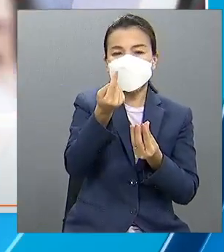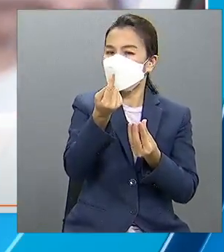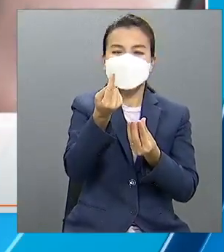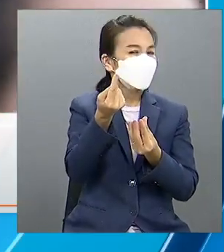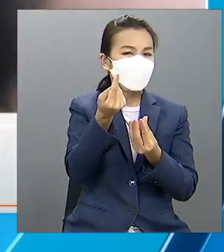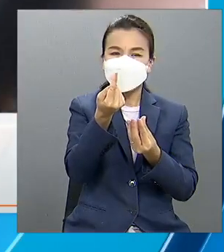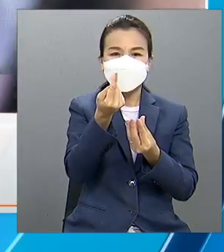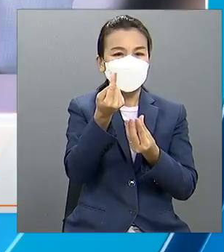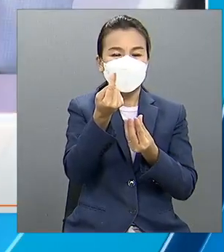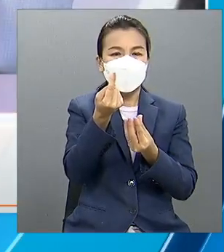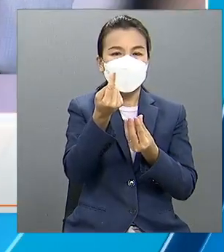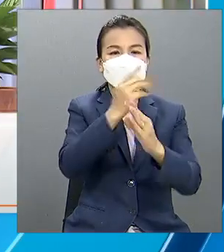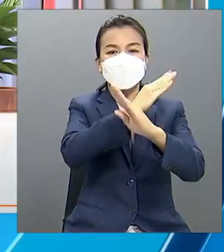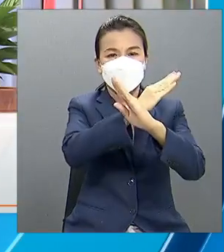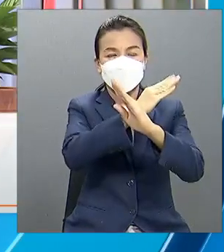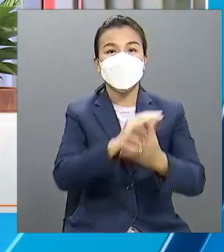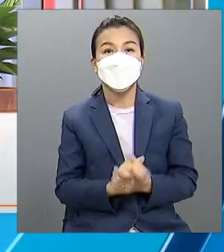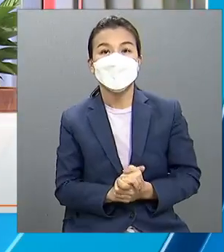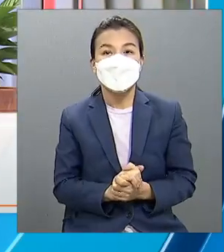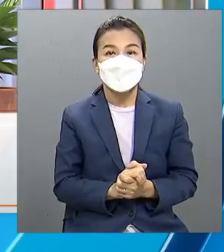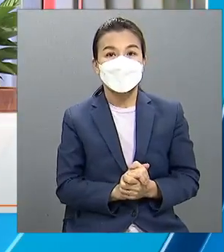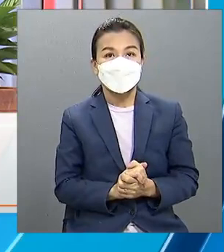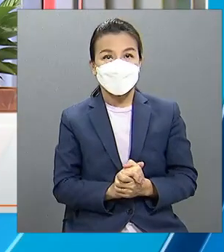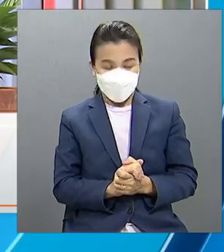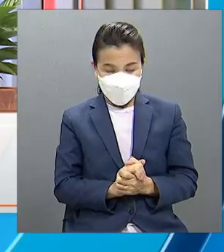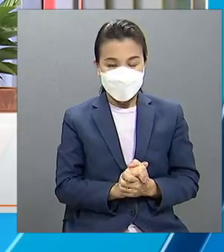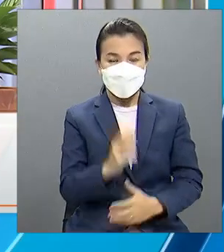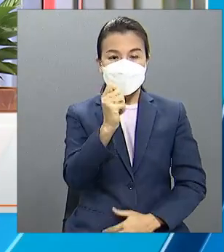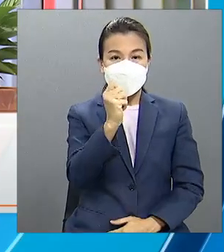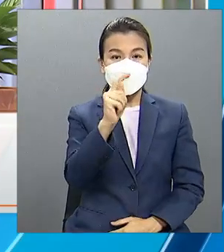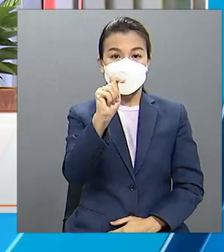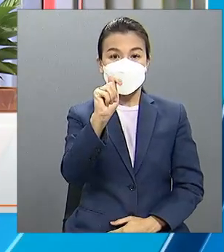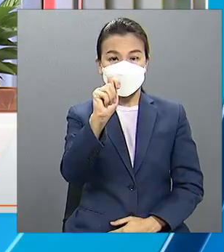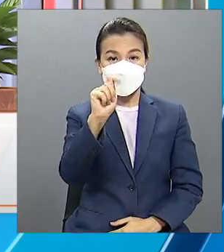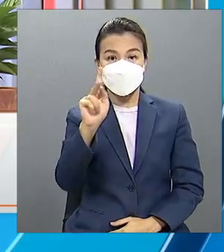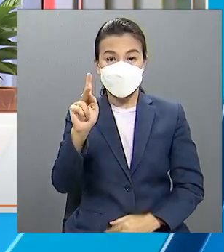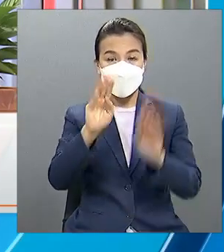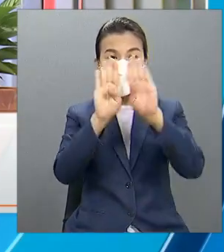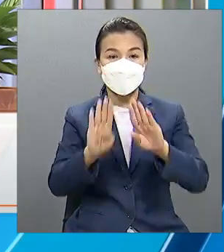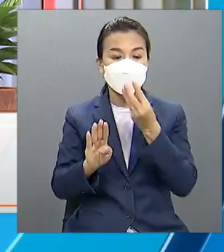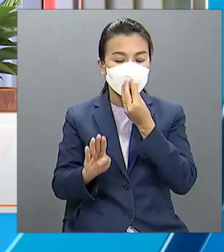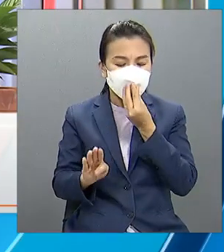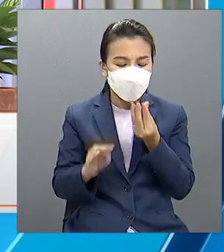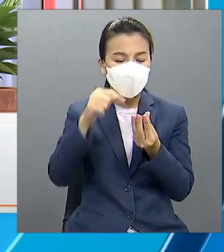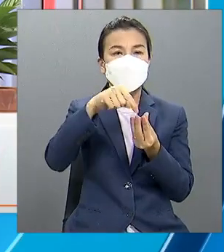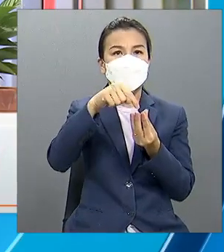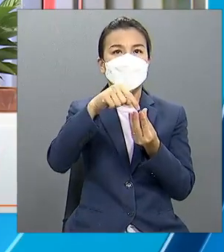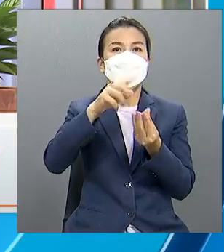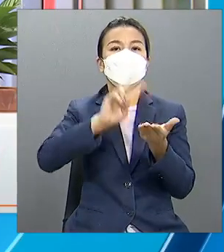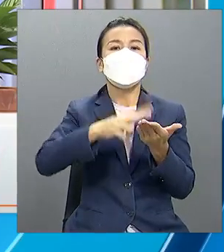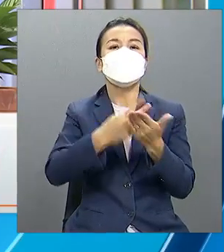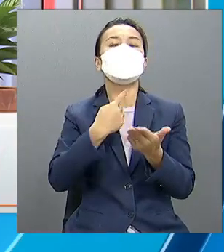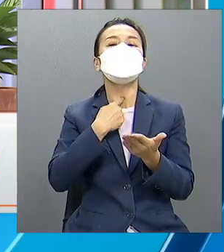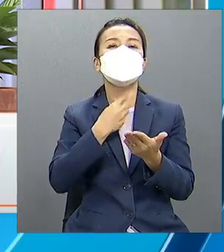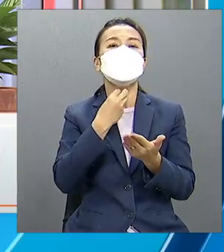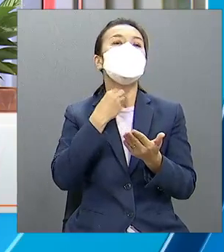ลง ดังนั้นถ้าจะใช้ชุดตรวจ ATK แบบใช้น้ำลายจะต้องเขาเรียกว่าขับเสมหะออกมาแล้วเอาตรงนั้นเนี่